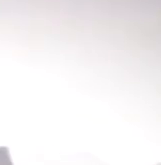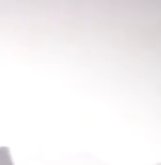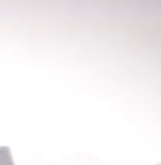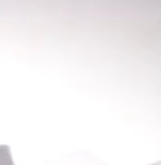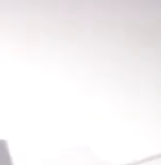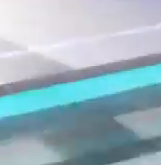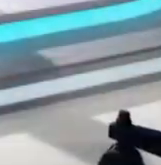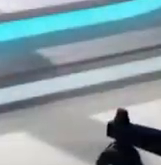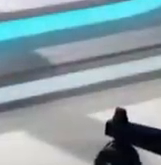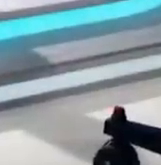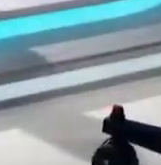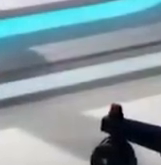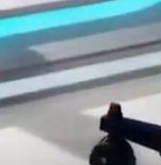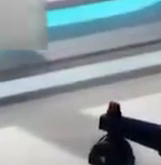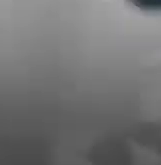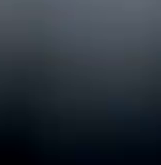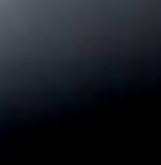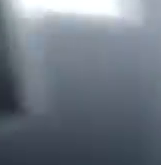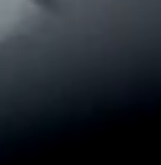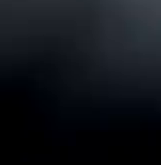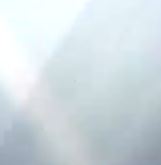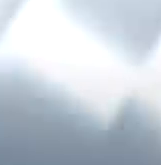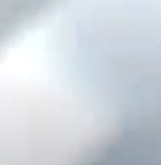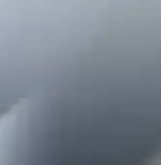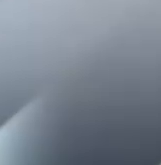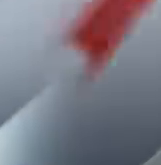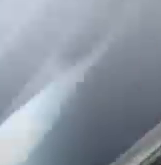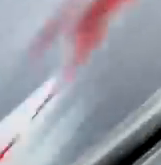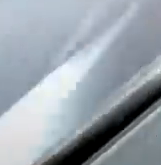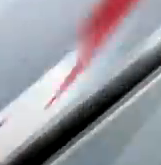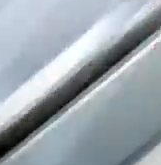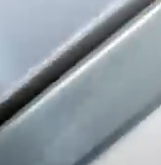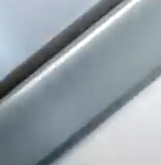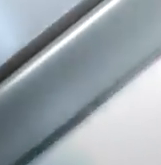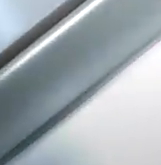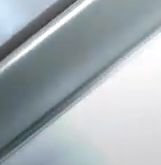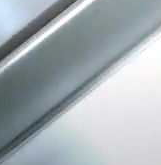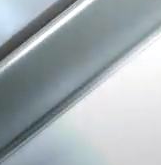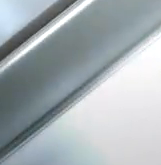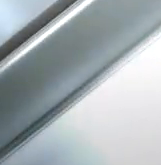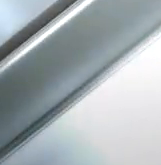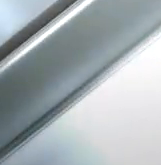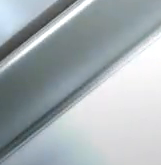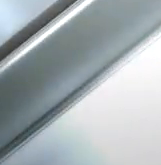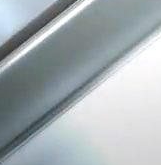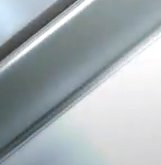live mula sa GMA Network Center. Ito ang 24 Horas.